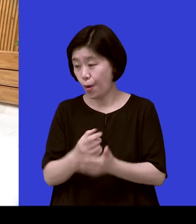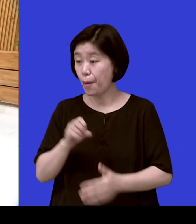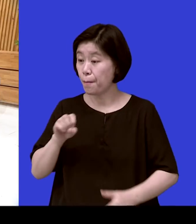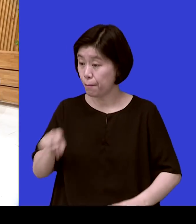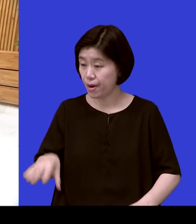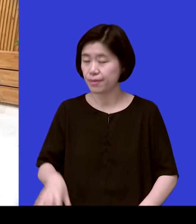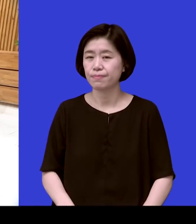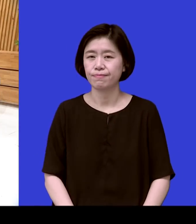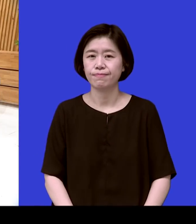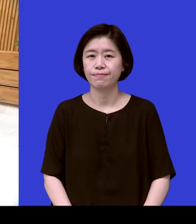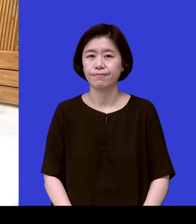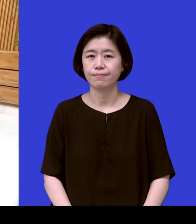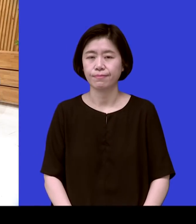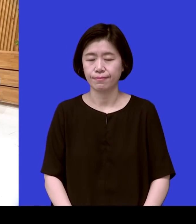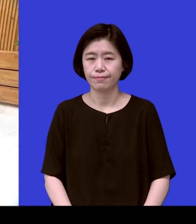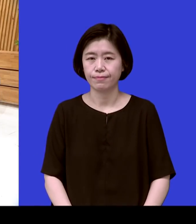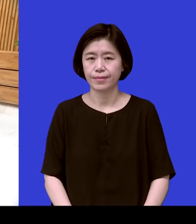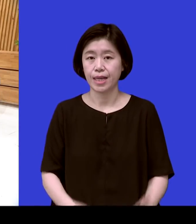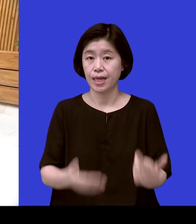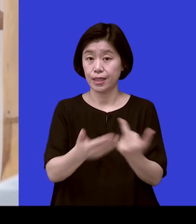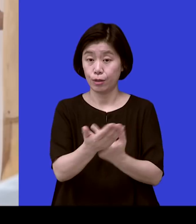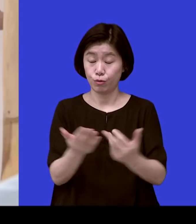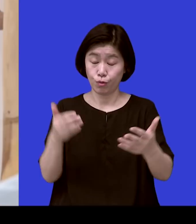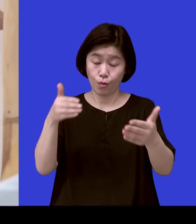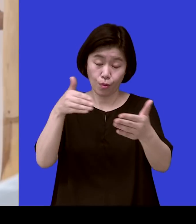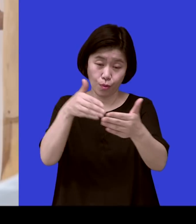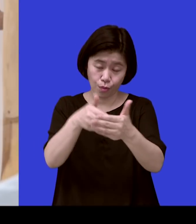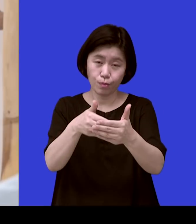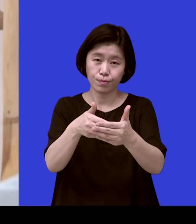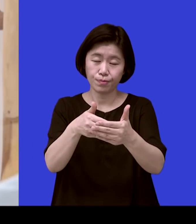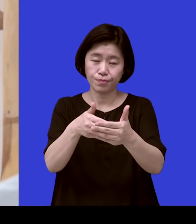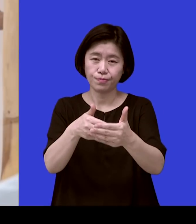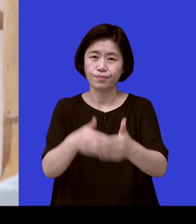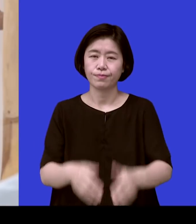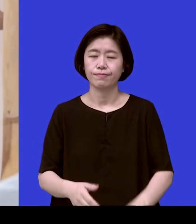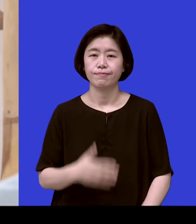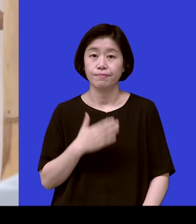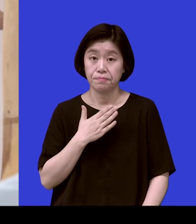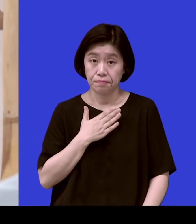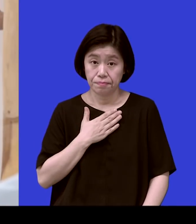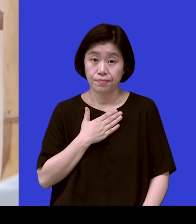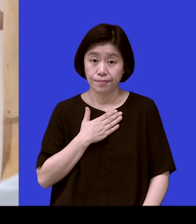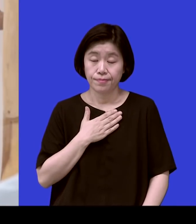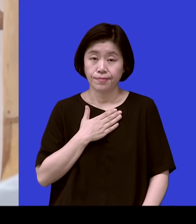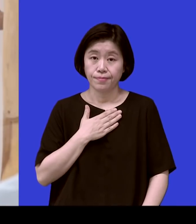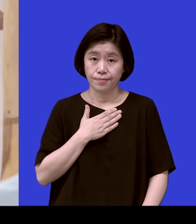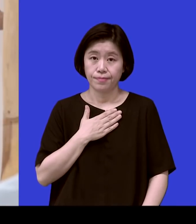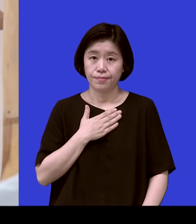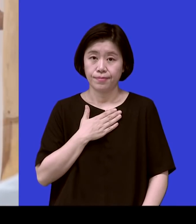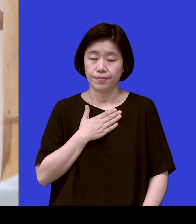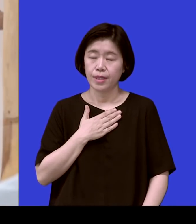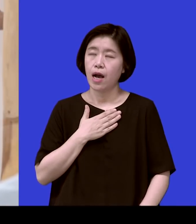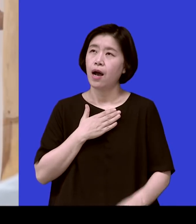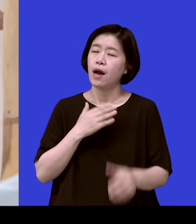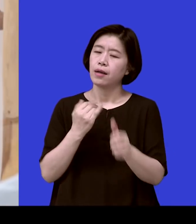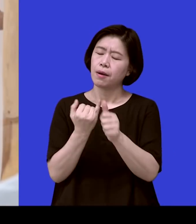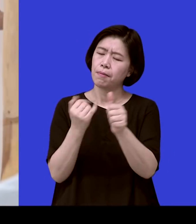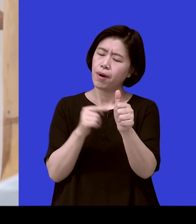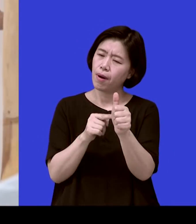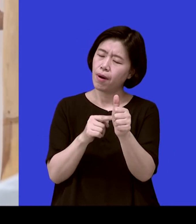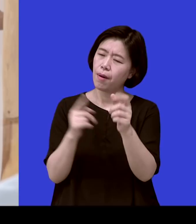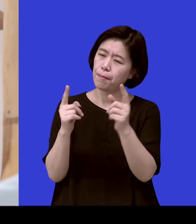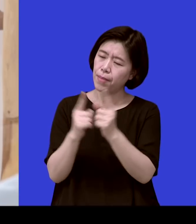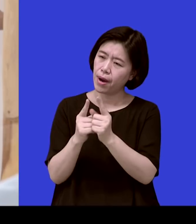아. 할 생각을 딱 하고 예. 정말 제가 남편을 만나게 해주신 하나님에 대한